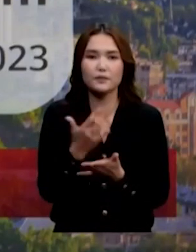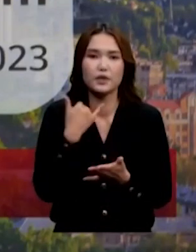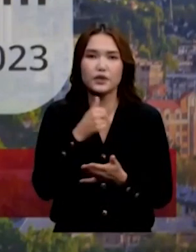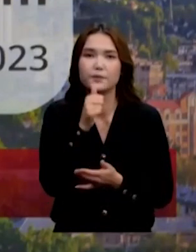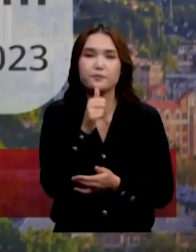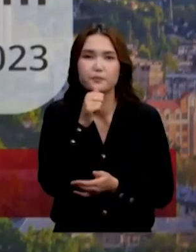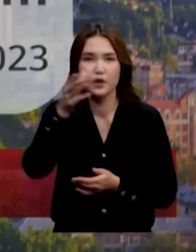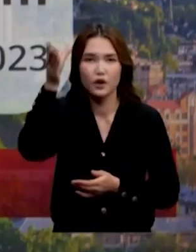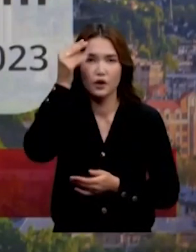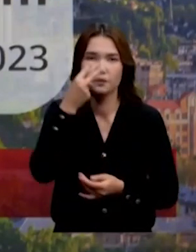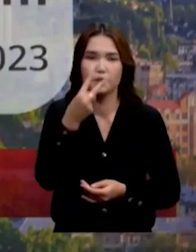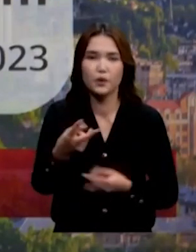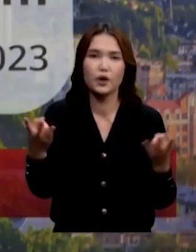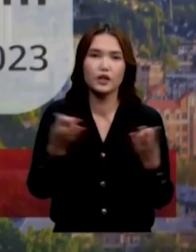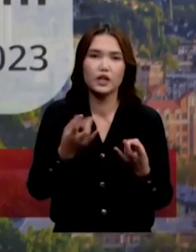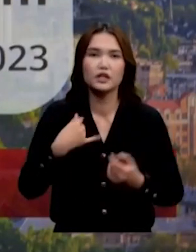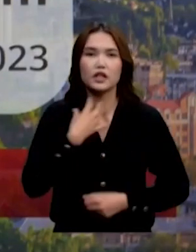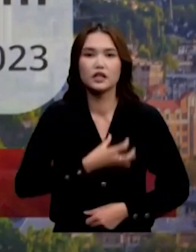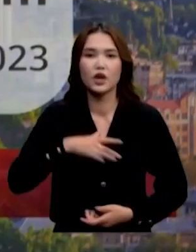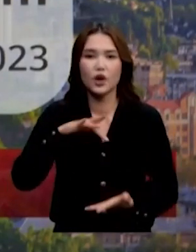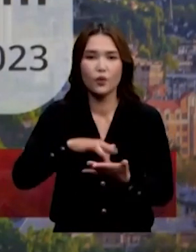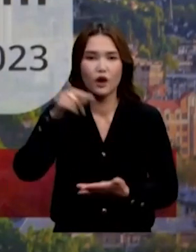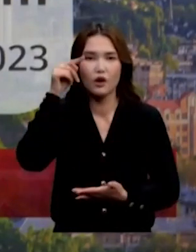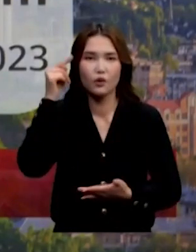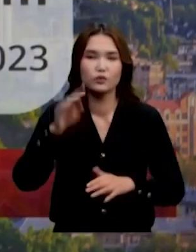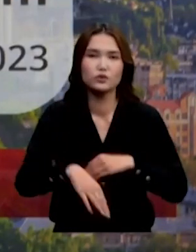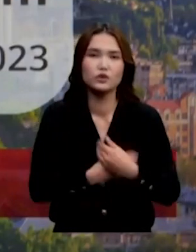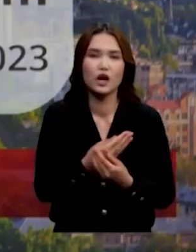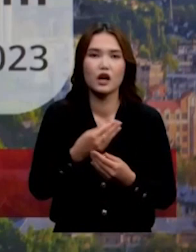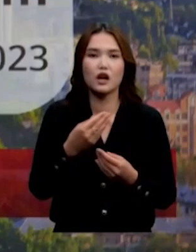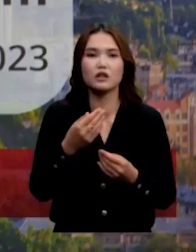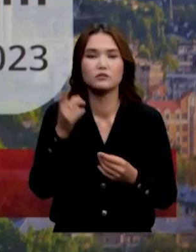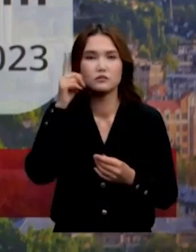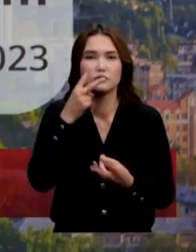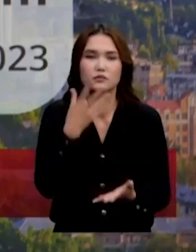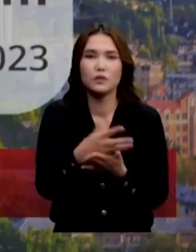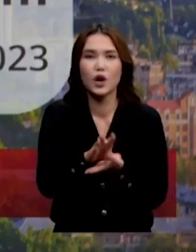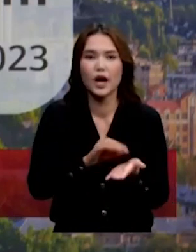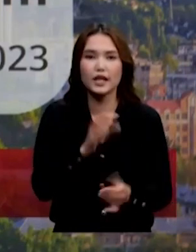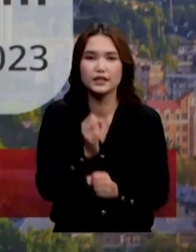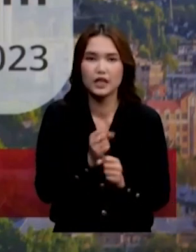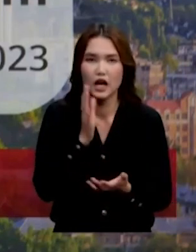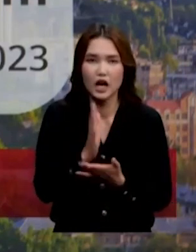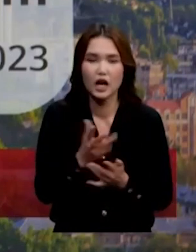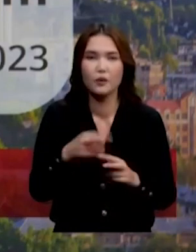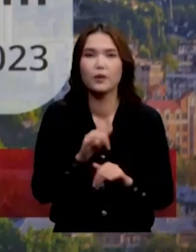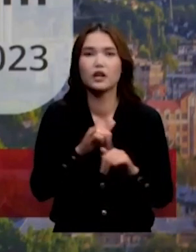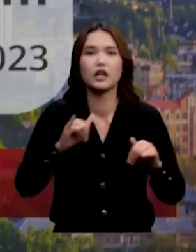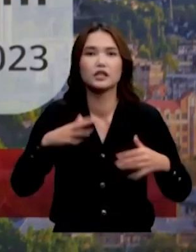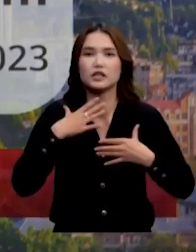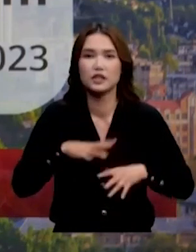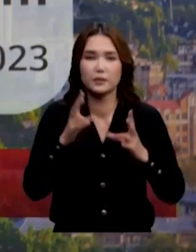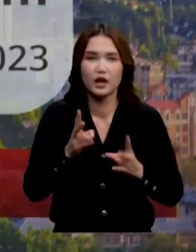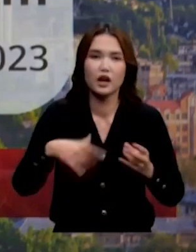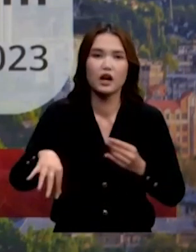тәжірибесін алуымыз керек. Осының негізінде Орталық Азияға да жаңа регламент ұсынатын боламыз. Себебі жұмыссыздық көбейіп кетпесі үшін